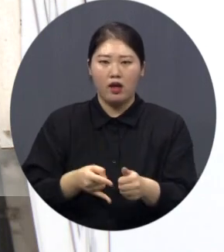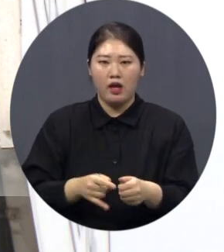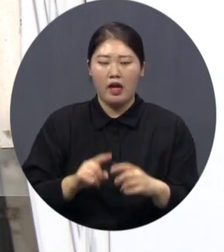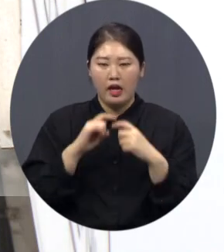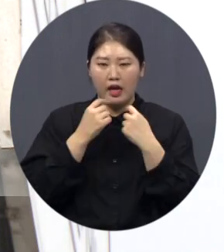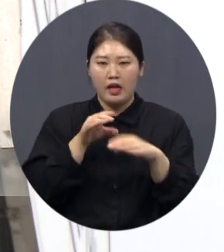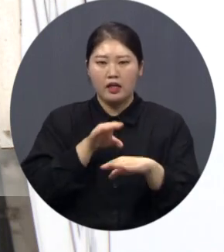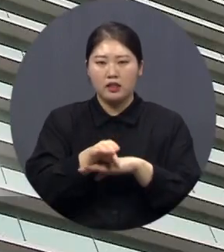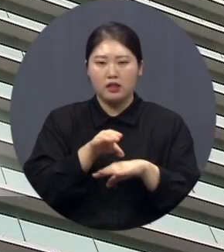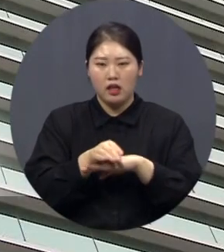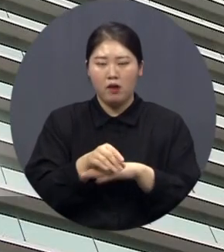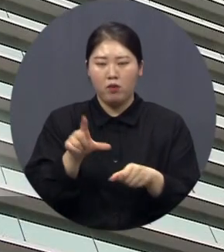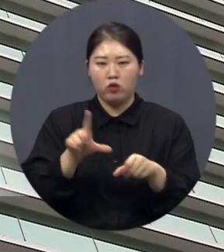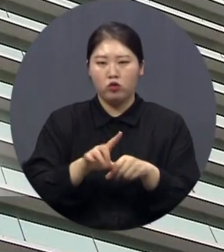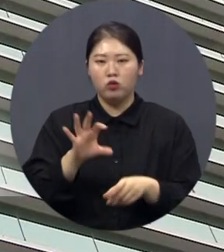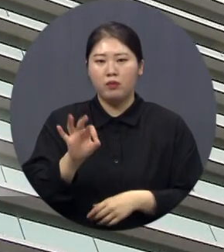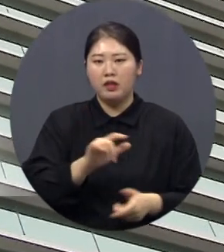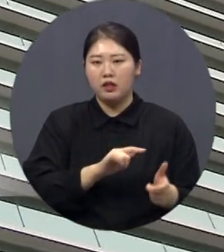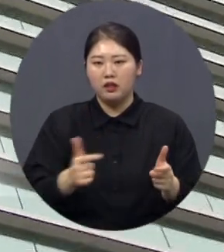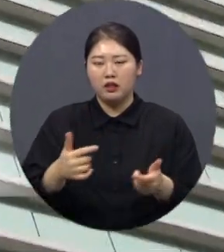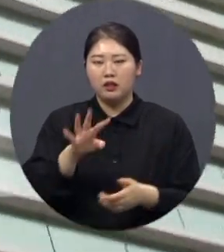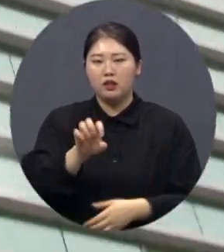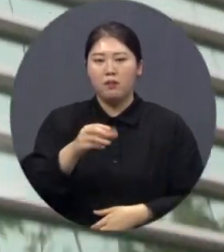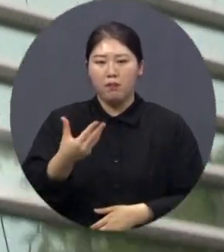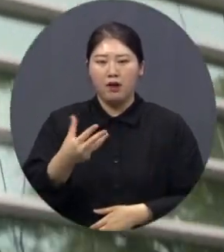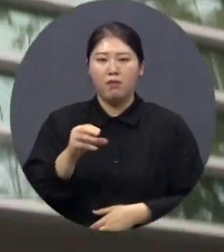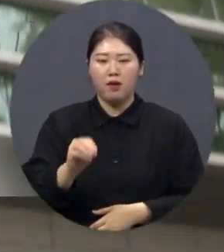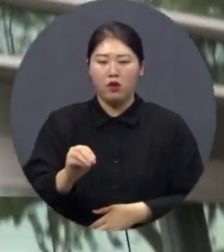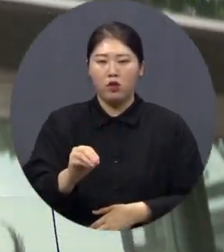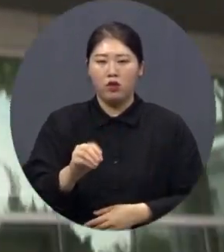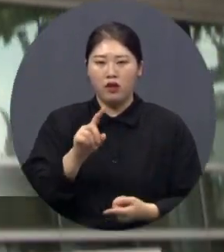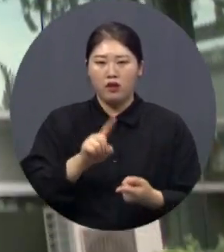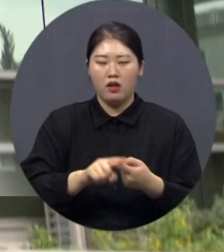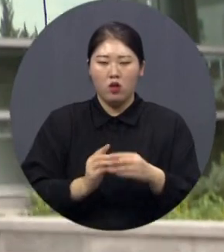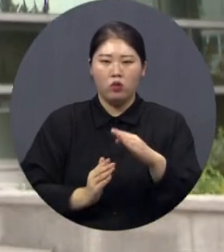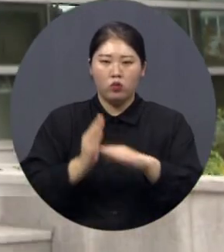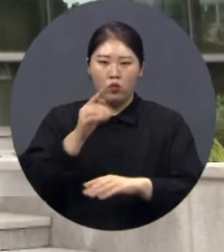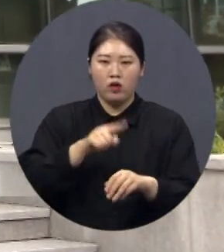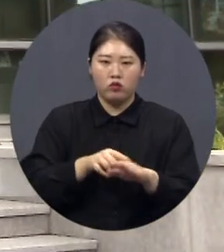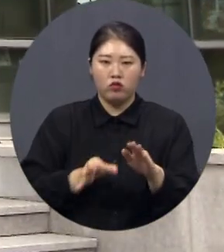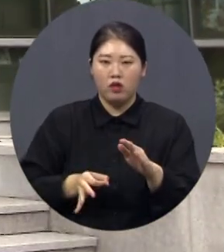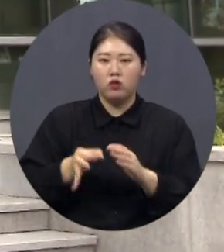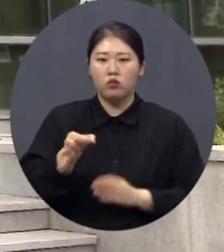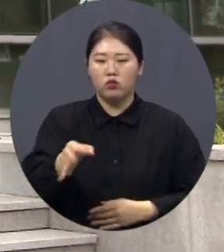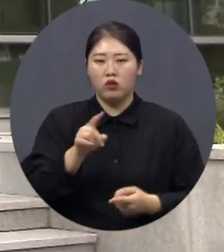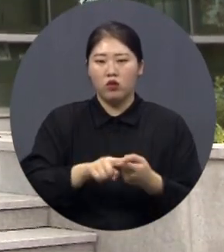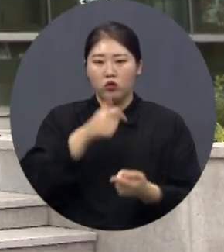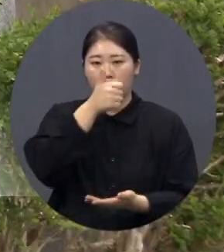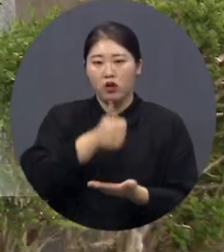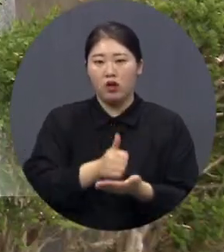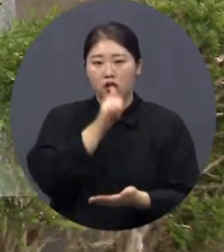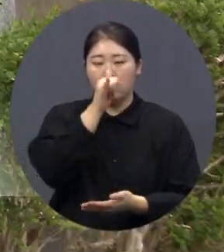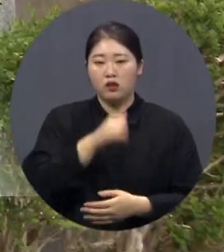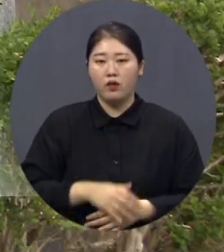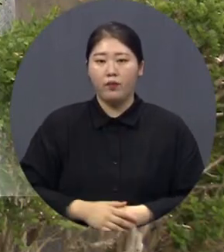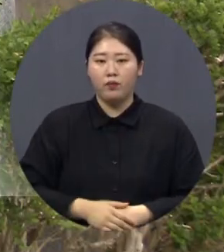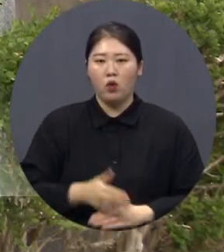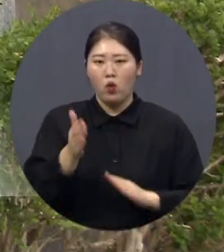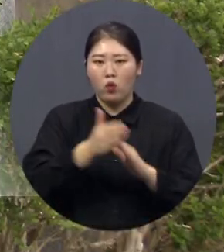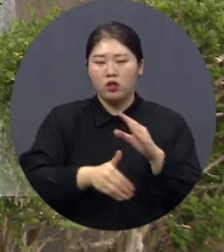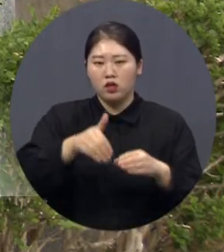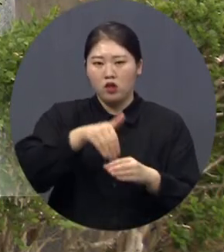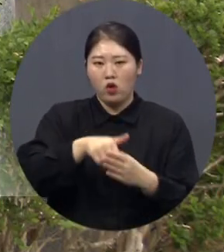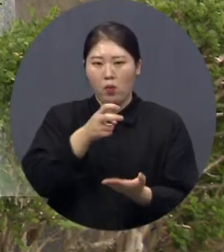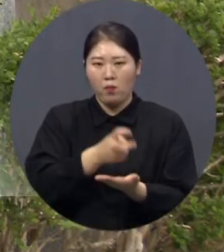등 활동비 48만 원을 법정 수당 실비 한도액을 초과해 제공한 혐의를 받고 있습니다.